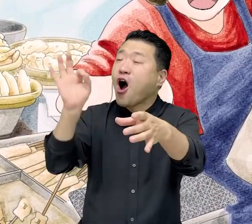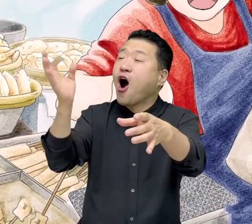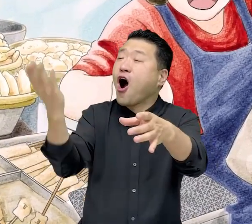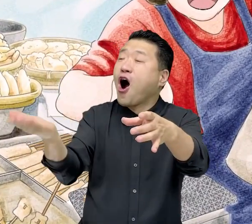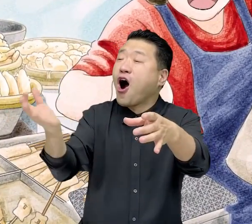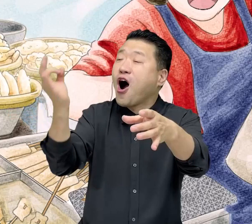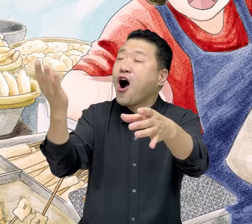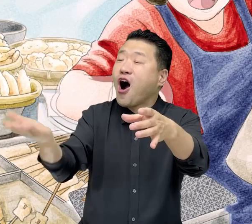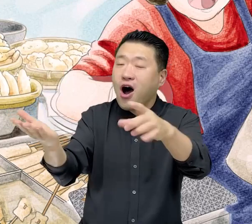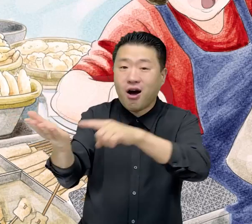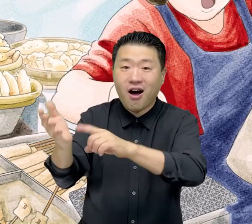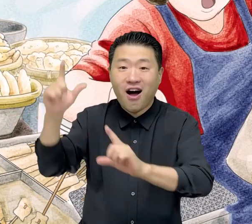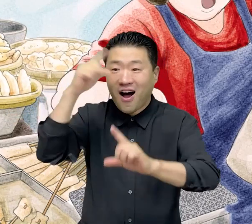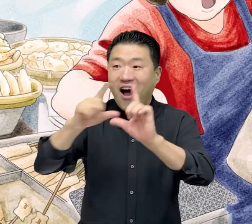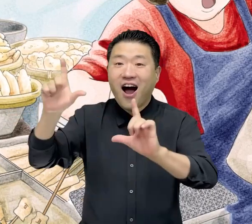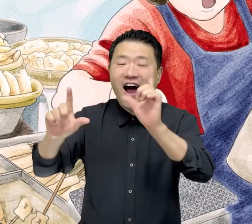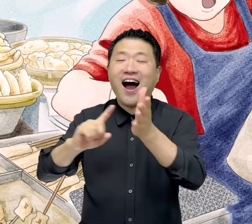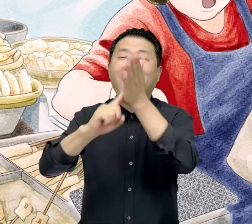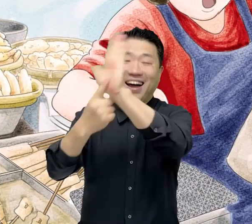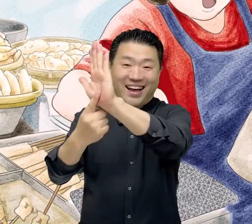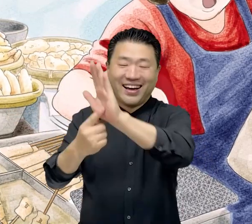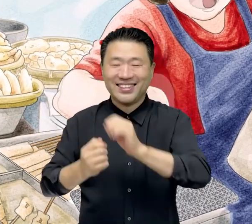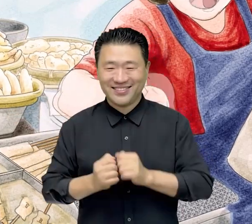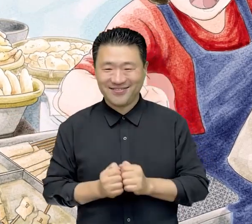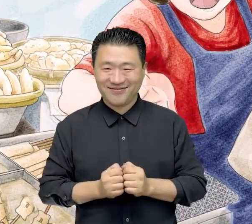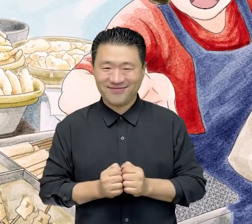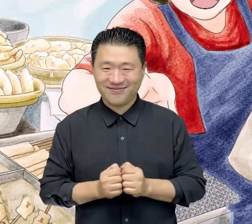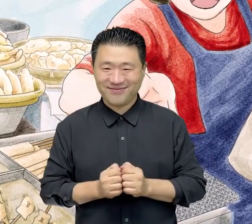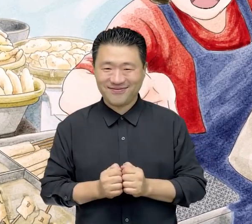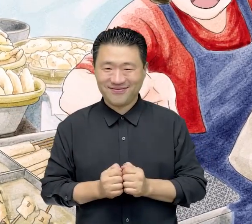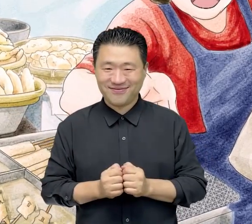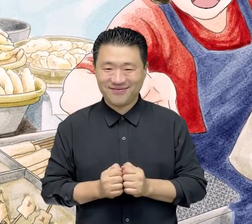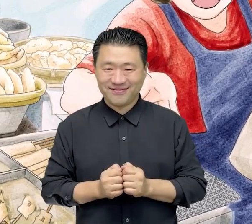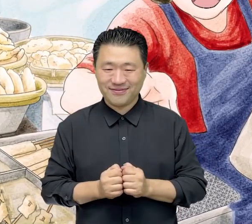봉투를 내밀며 다른 손은 돈 달라고 내민다.